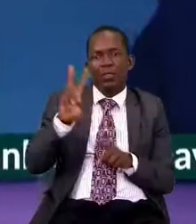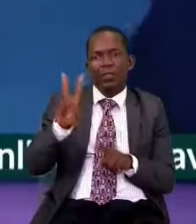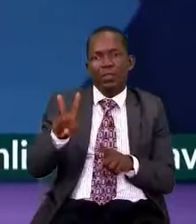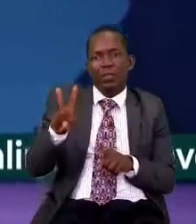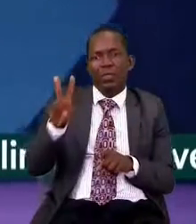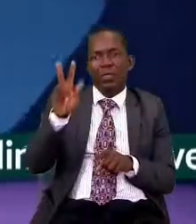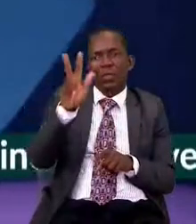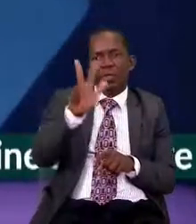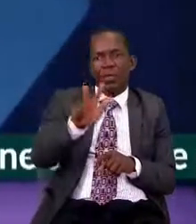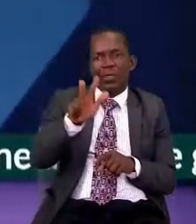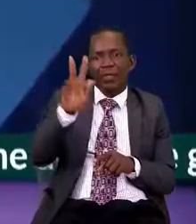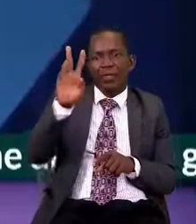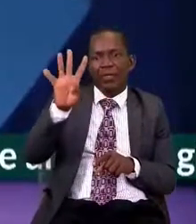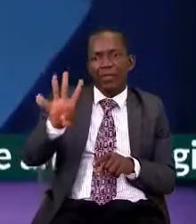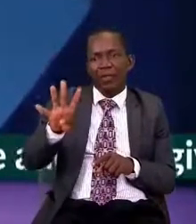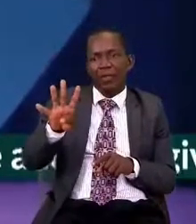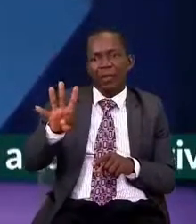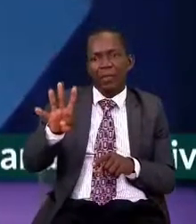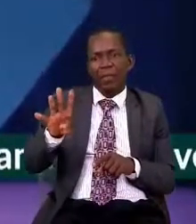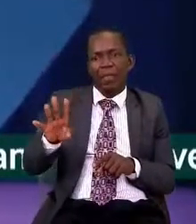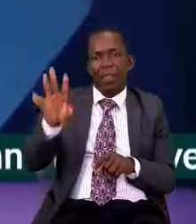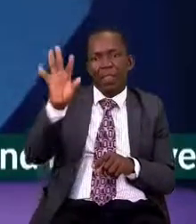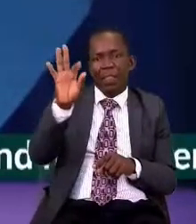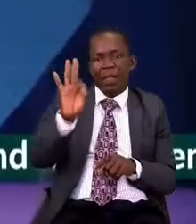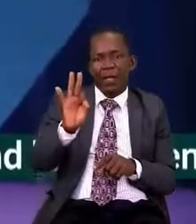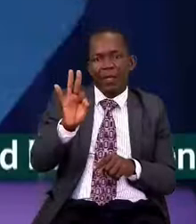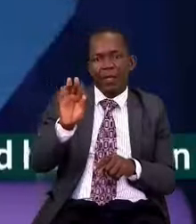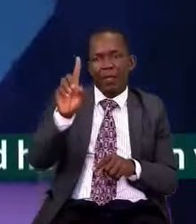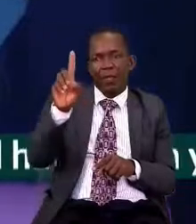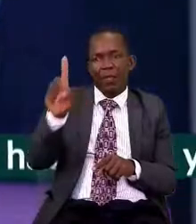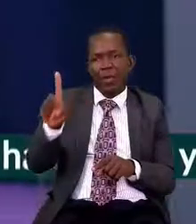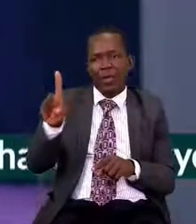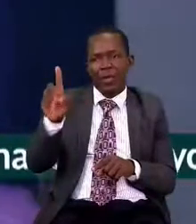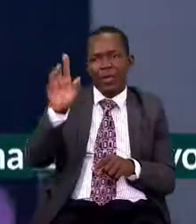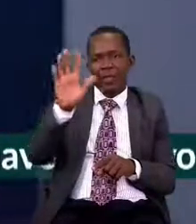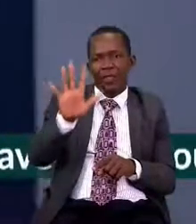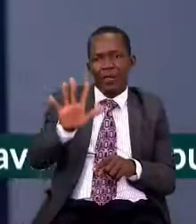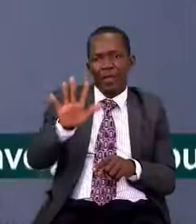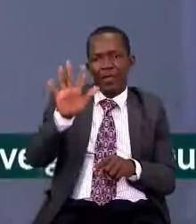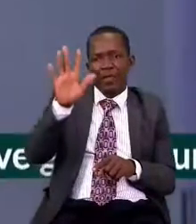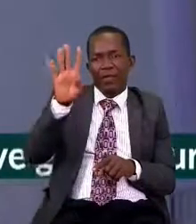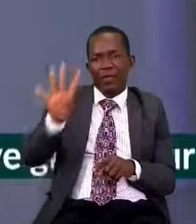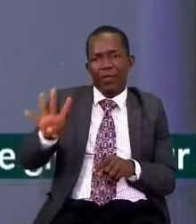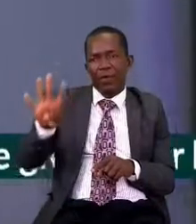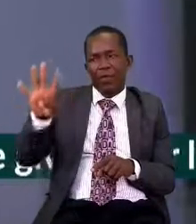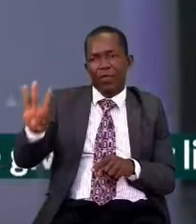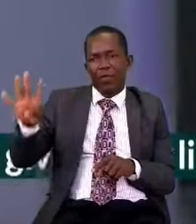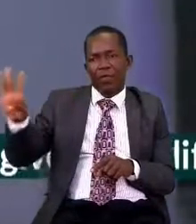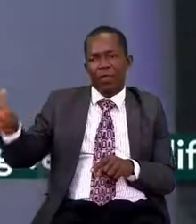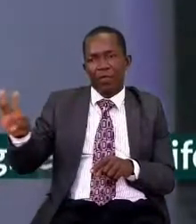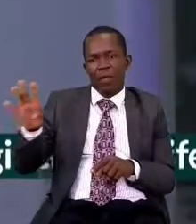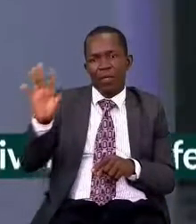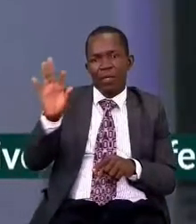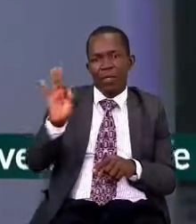44 92 63. Encore une fois, plus 234